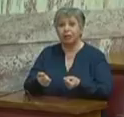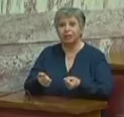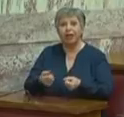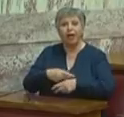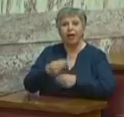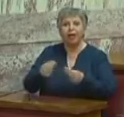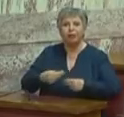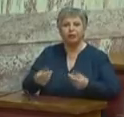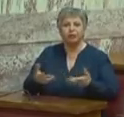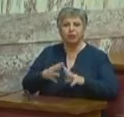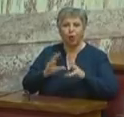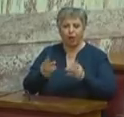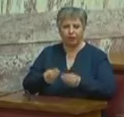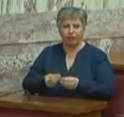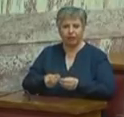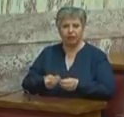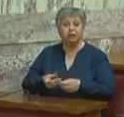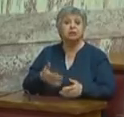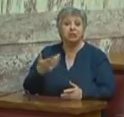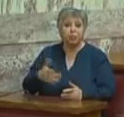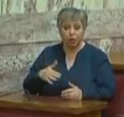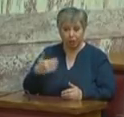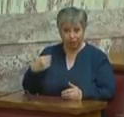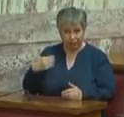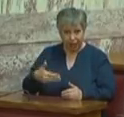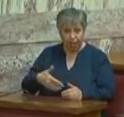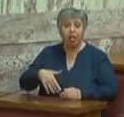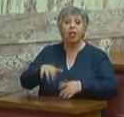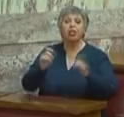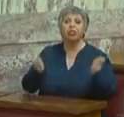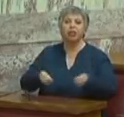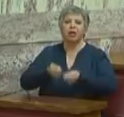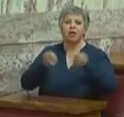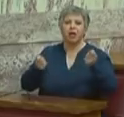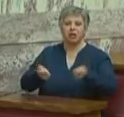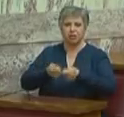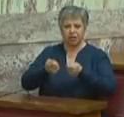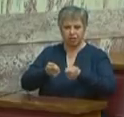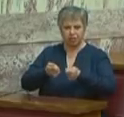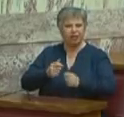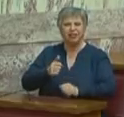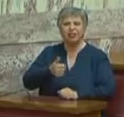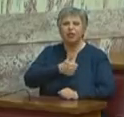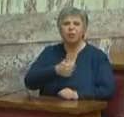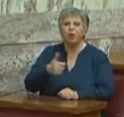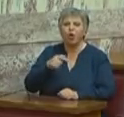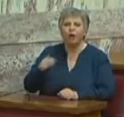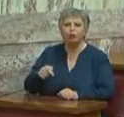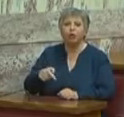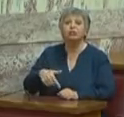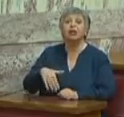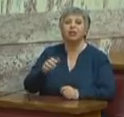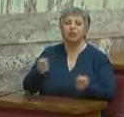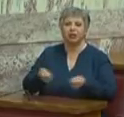Όλα αυτά λοιπόν δεν έγιναν και όχι μόνο δεν έγιναν, αλλά